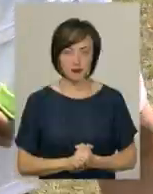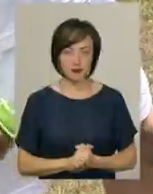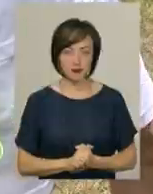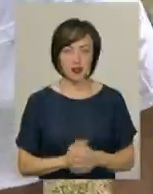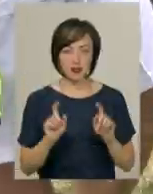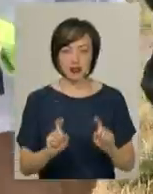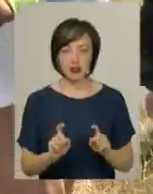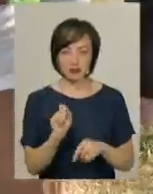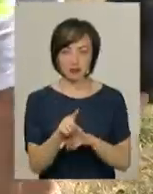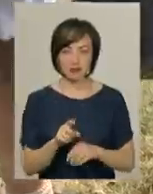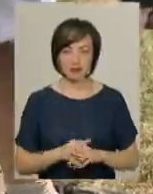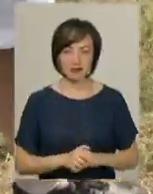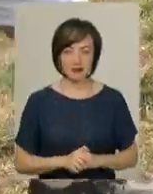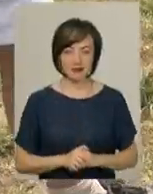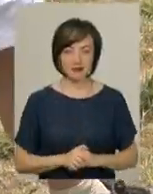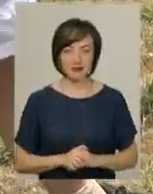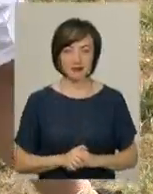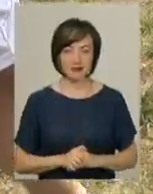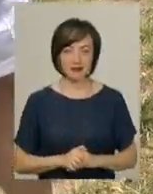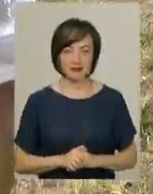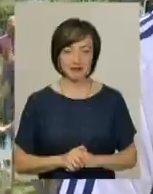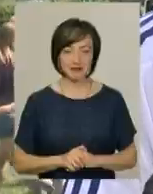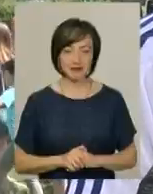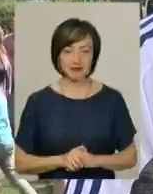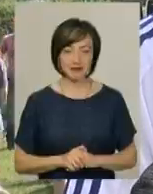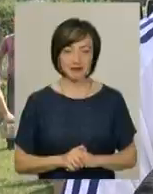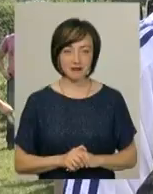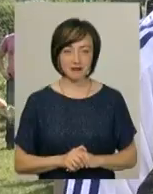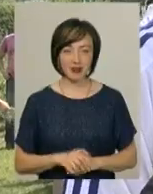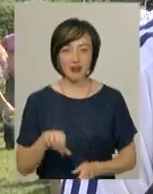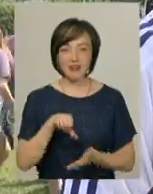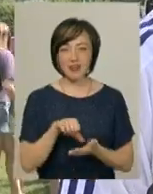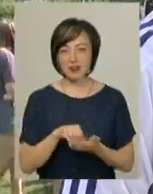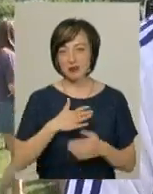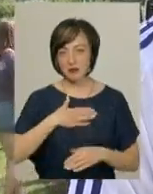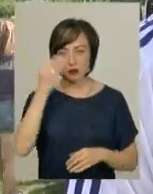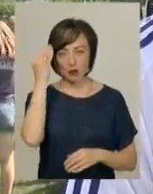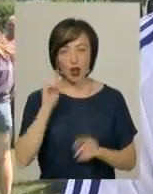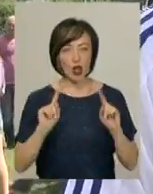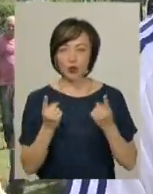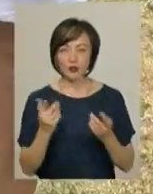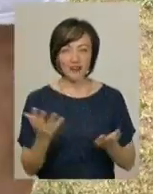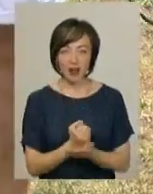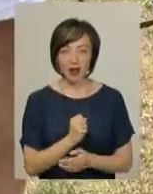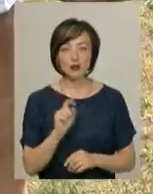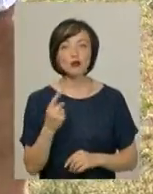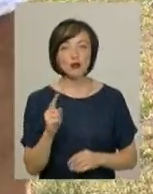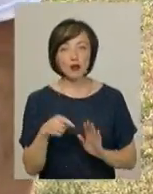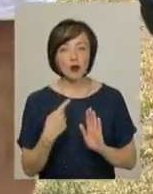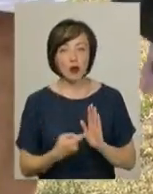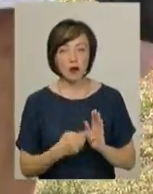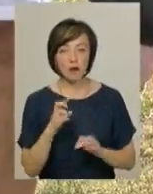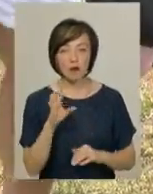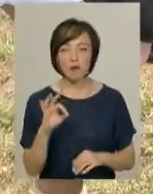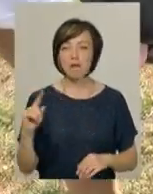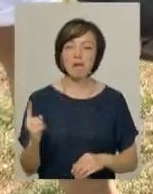Амірушка, сидіти. Отак. Виступили, ну, як на мій погляд, не зовсім вдало. А чому? От якраз тому,